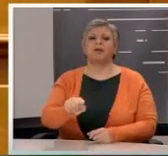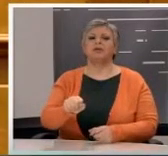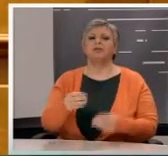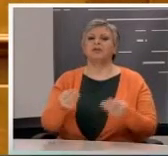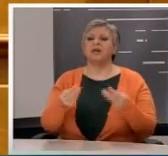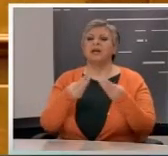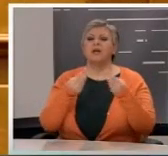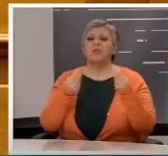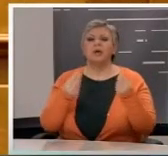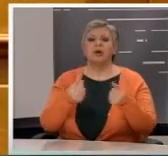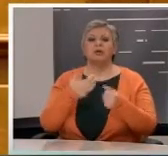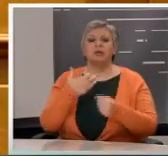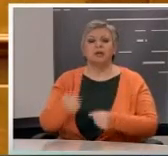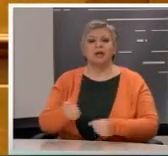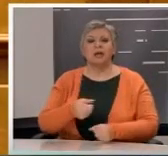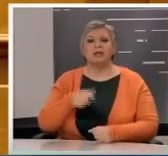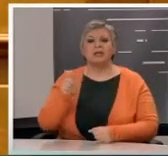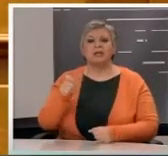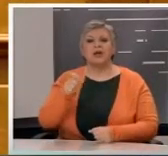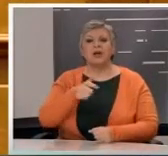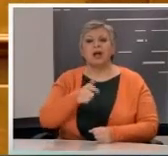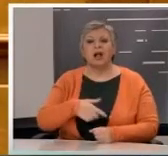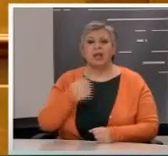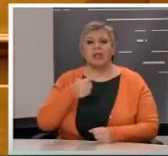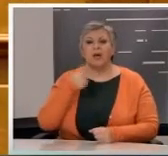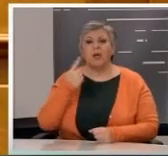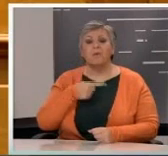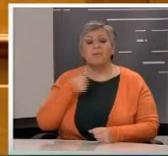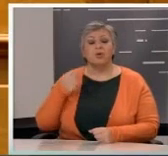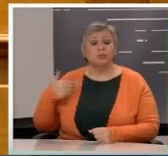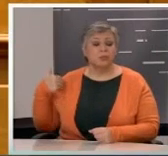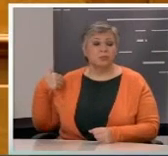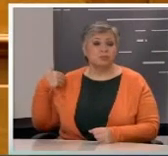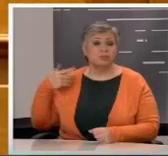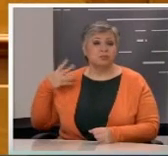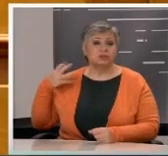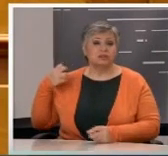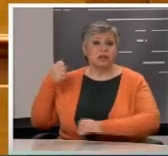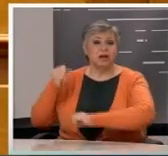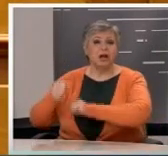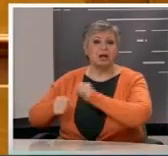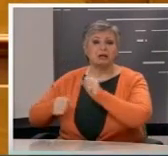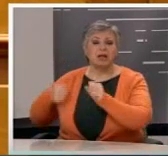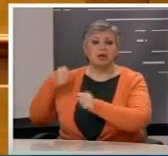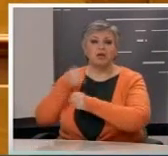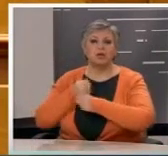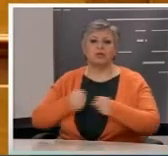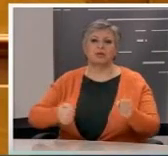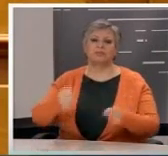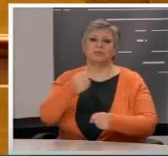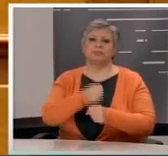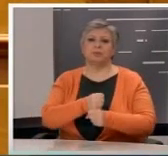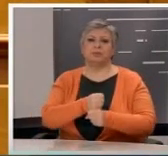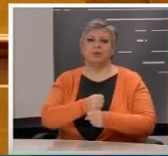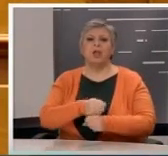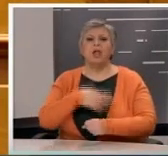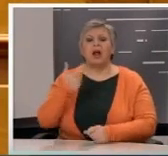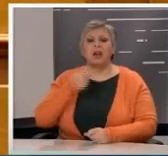του πολιτικού προσωπικού που κυβέρνησε αυτή τη χώρα επί 40 χρόνια. Τελευταίο σχόλιο. Γιατί όμως, κυρίες και κύριοι,